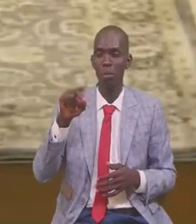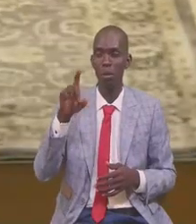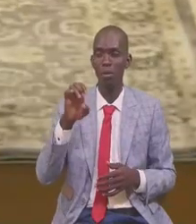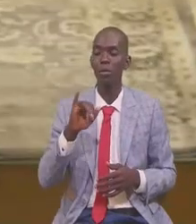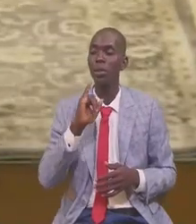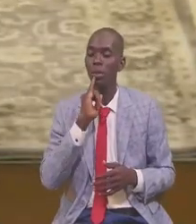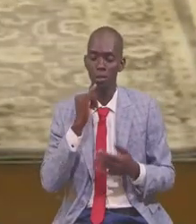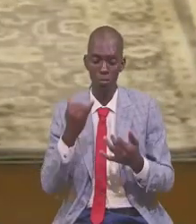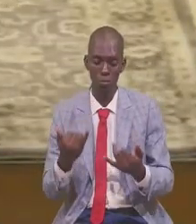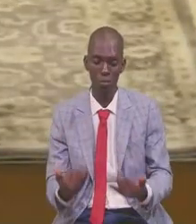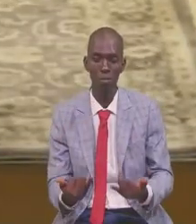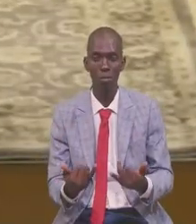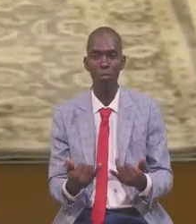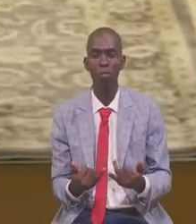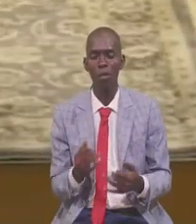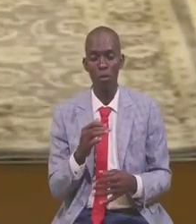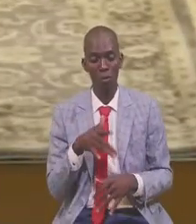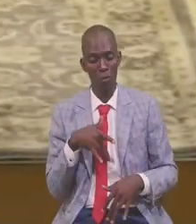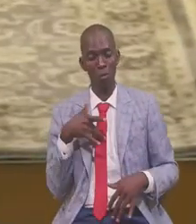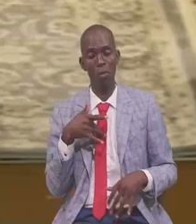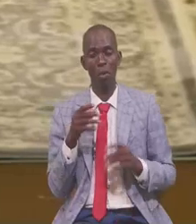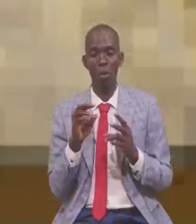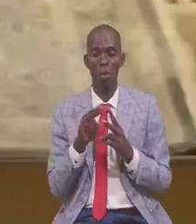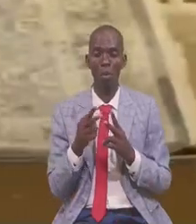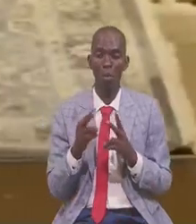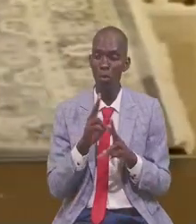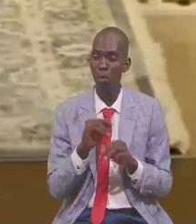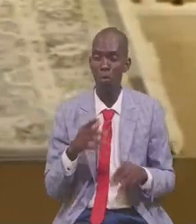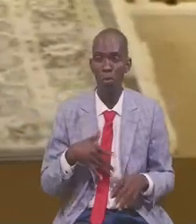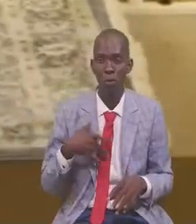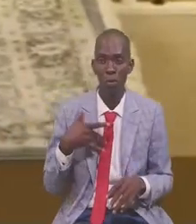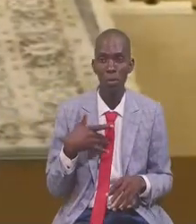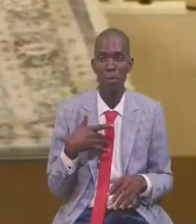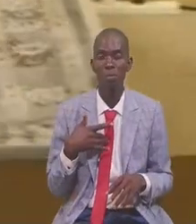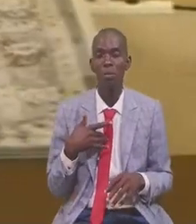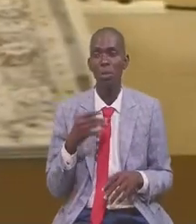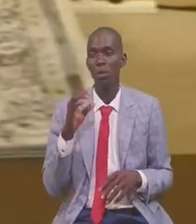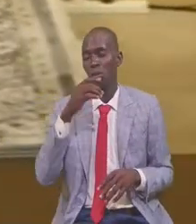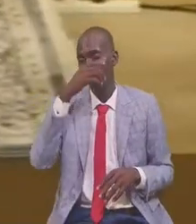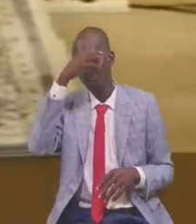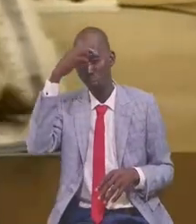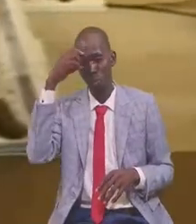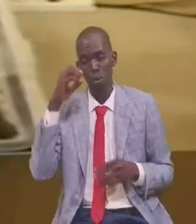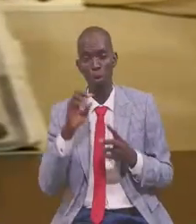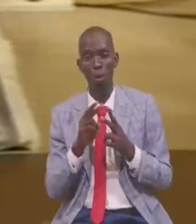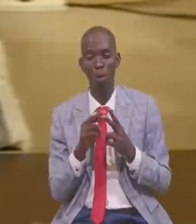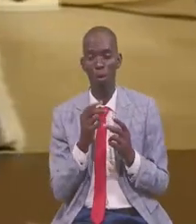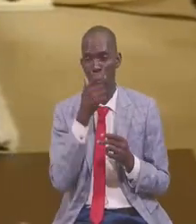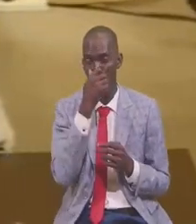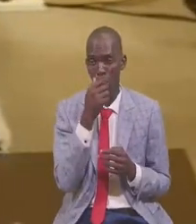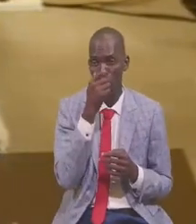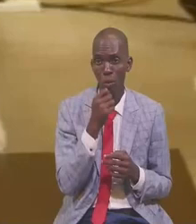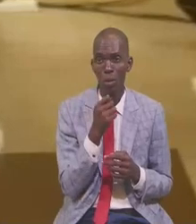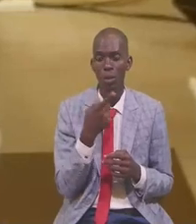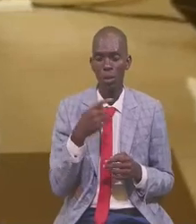Le sentiment ou pas sentiment, chaleur ou pas ou fraîcheur, un sentiment de pleurer, un